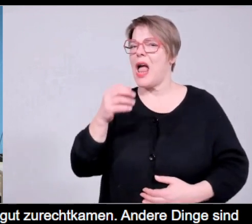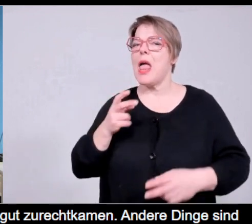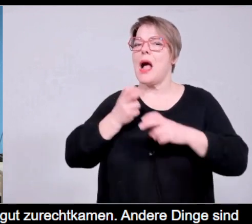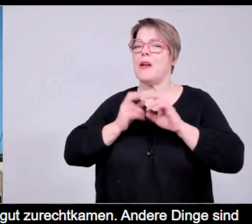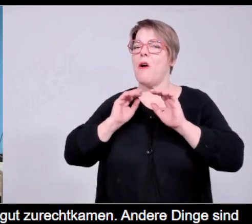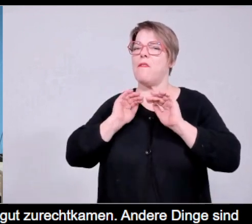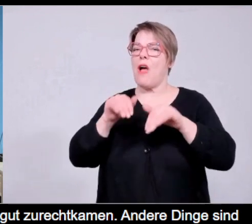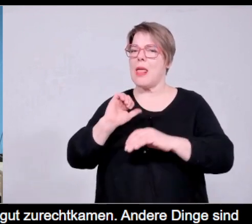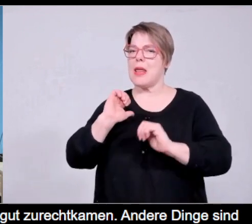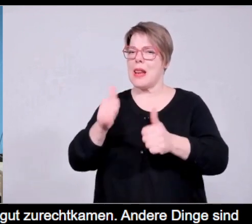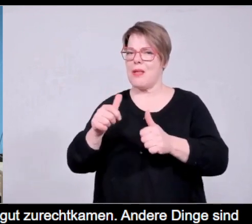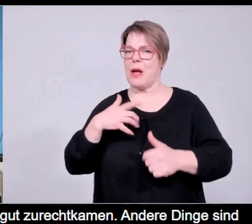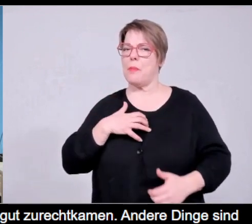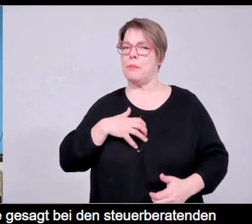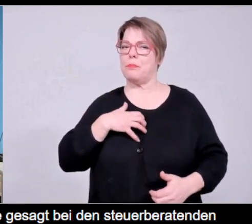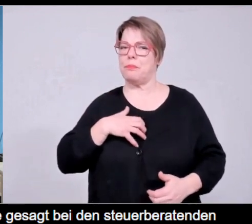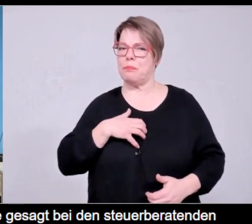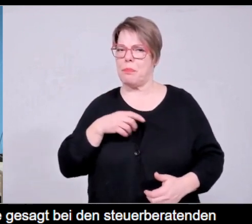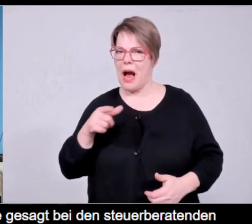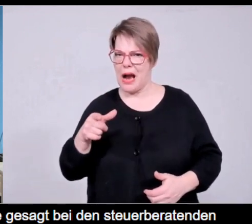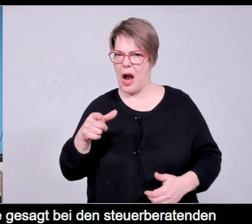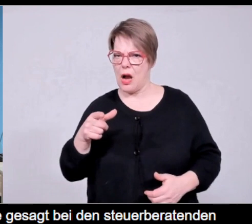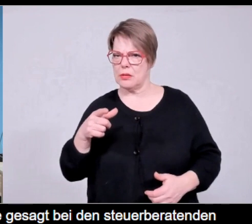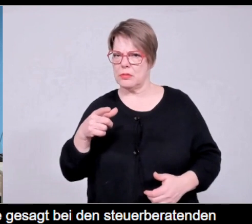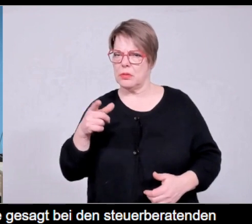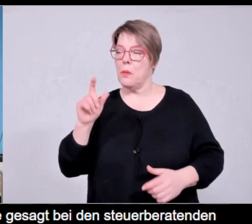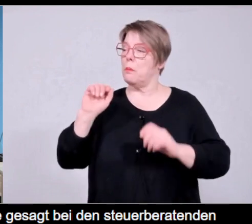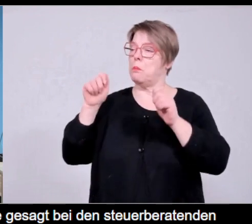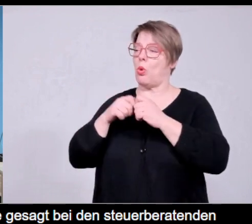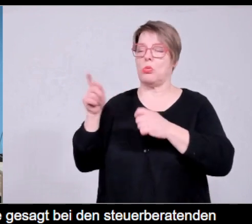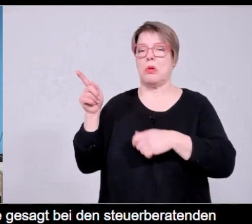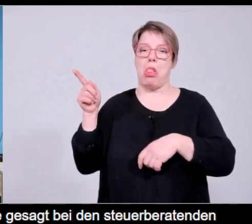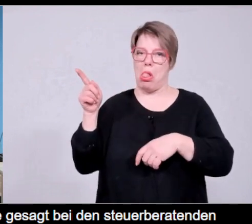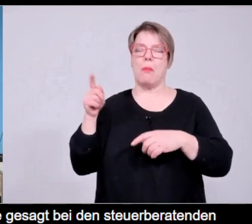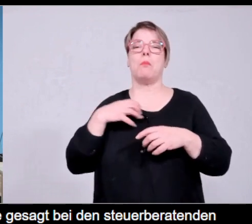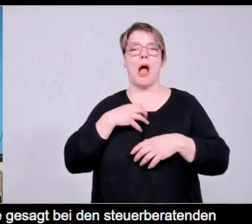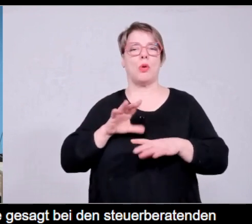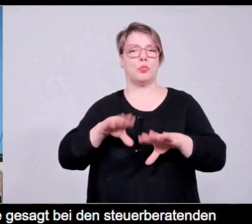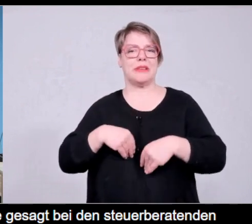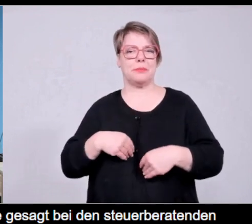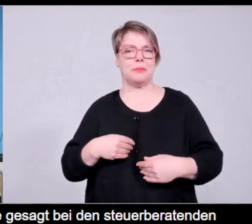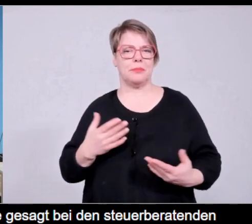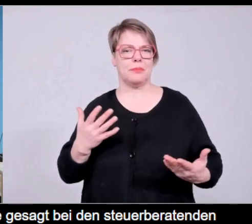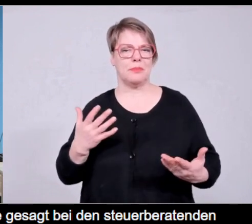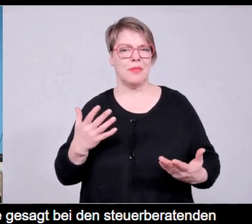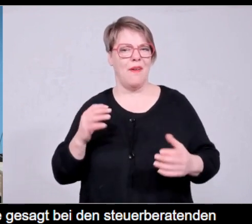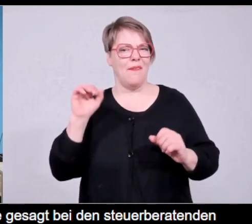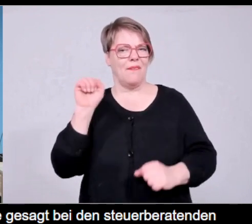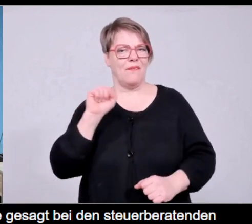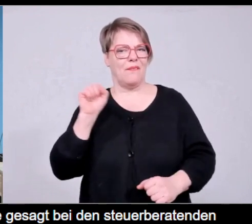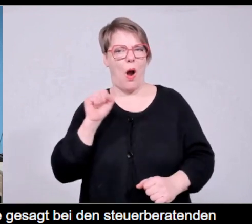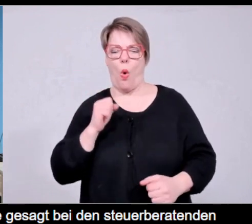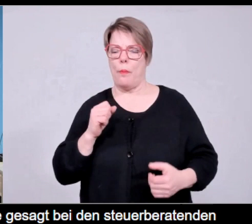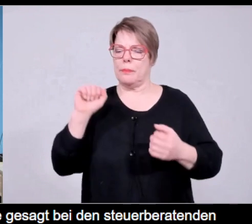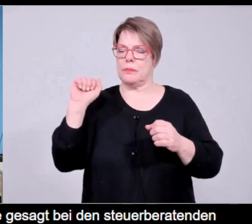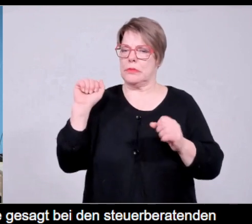Absprachen hält? Also Bayern wollte doch ohnehin da einspringen, wo der Bund nicht tätig wird. Das könnte man doch. Und Herr Olecek, zu der Pflegesache einmal eine